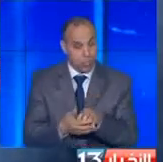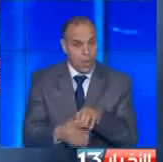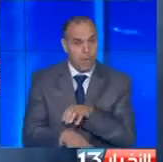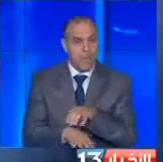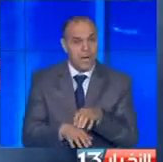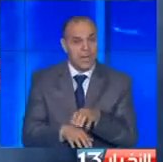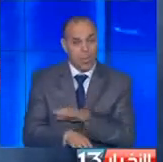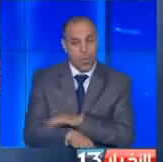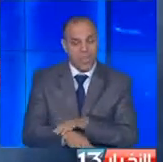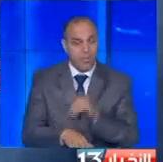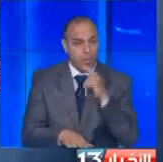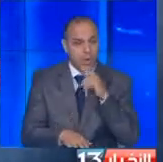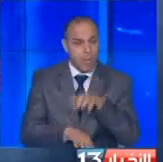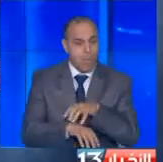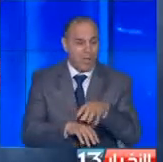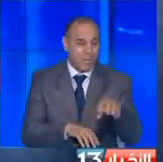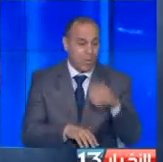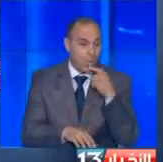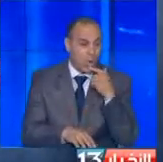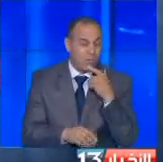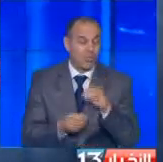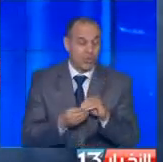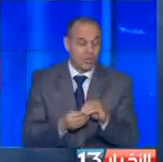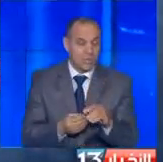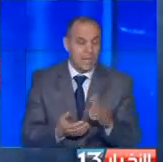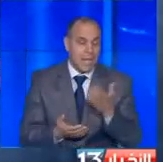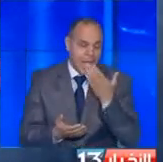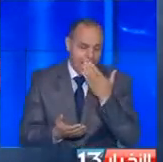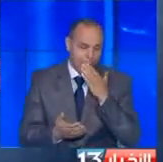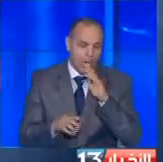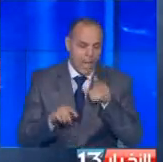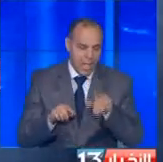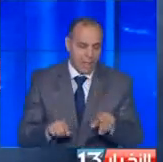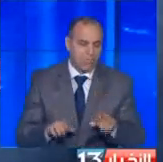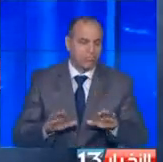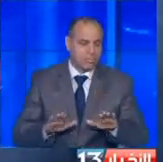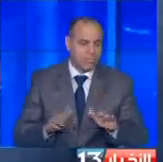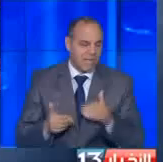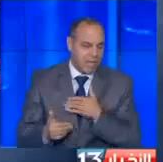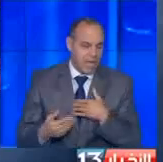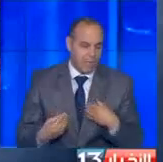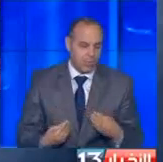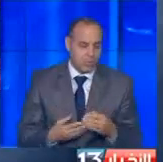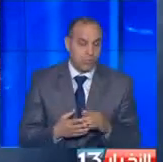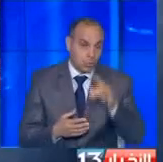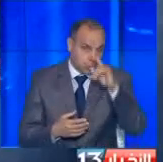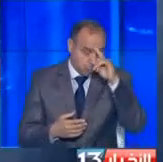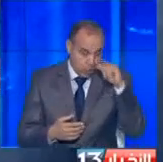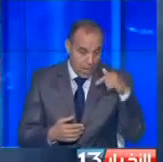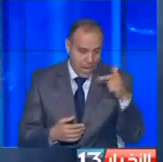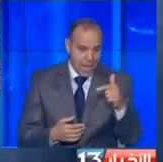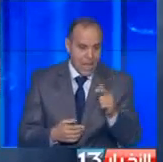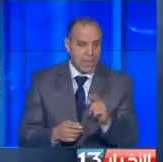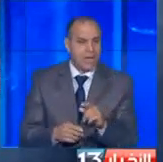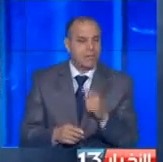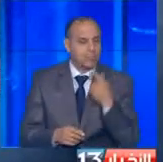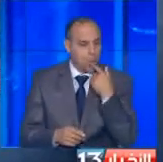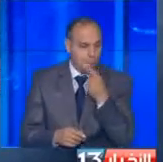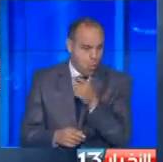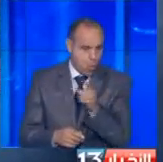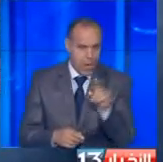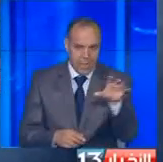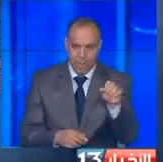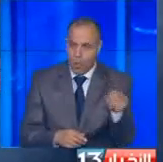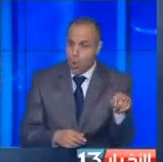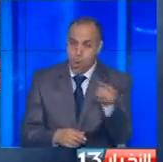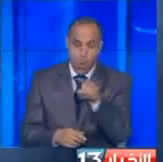المسك الوظيفي لمعتمد المنطقة، والحمد لله تو إلى حد الآن معناتها لباس. إن شاء الله احنا من خلال هذا المنبر، وأنه ندعو